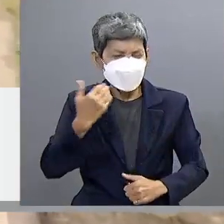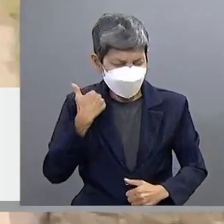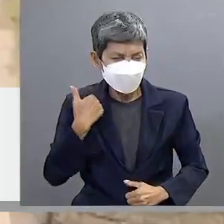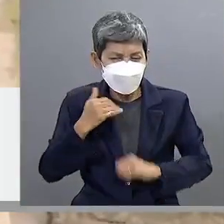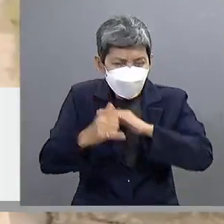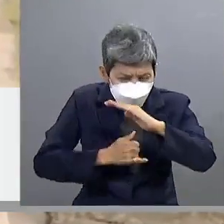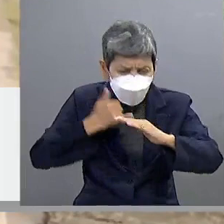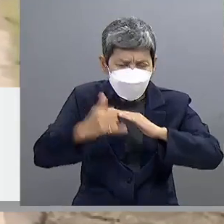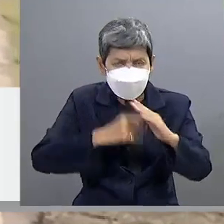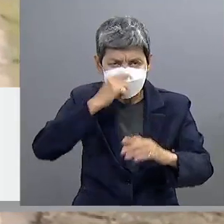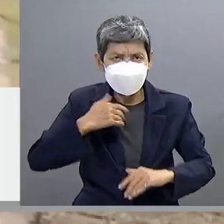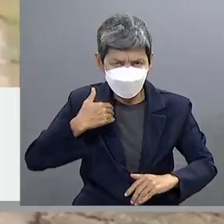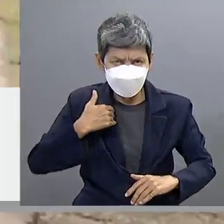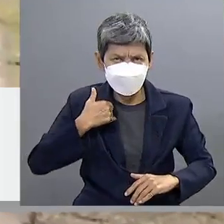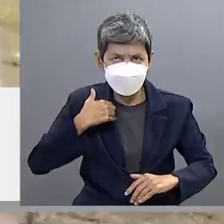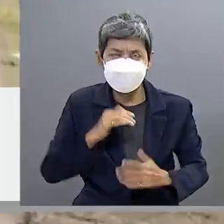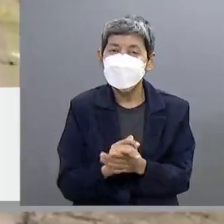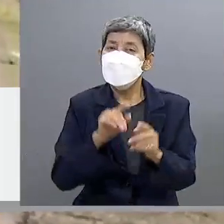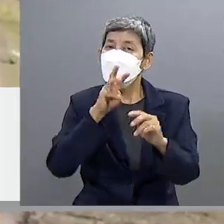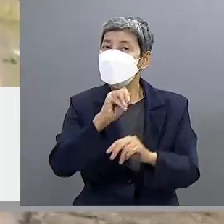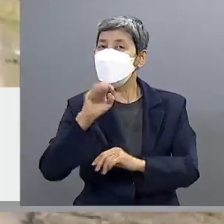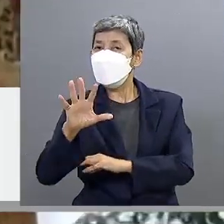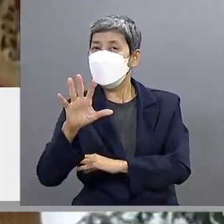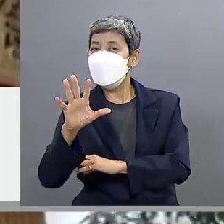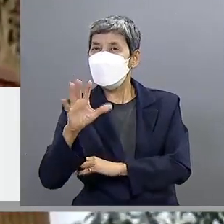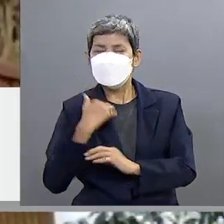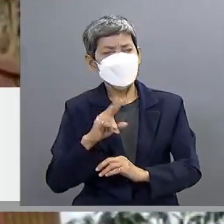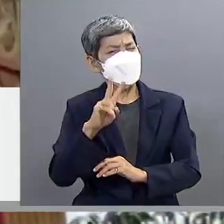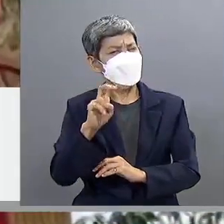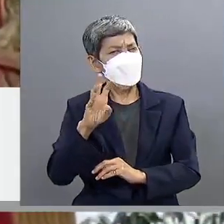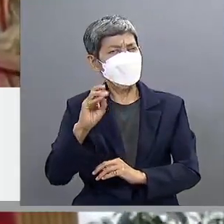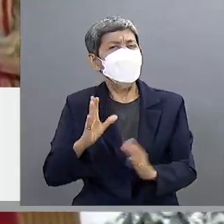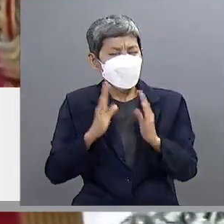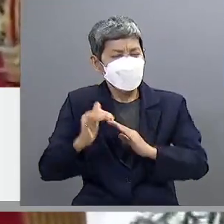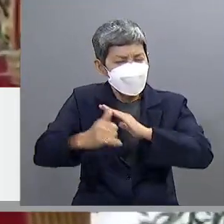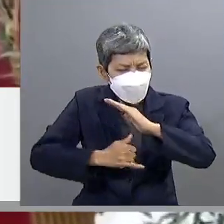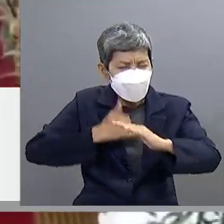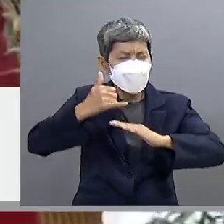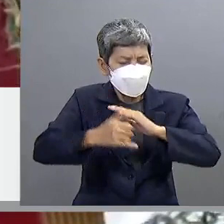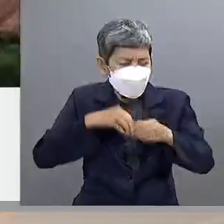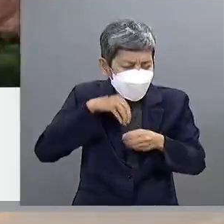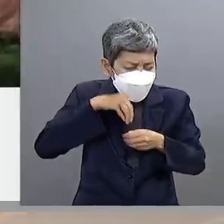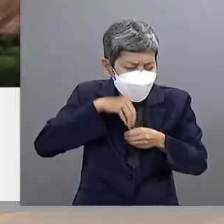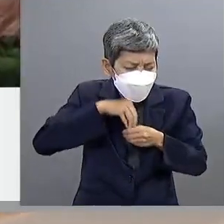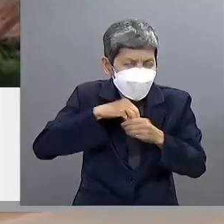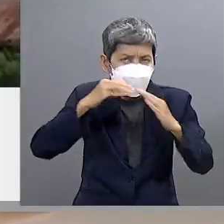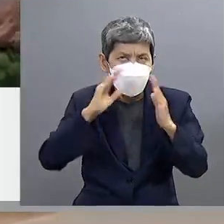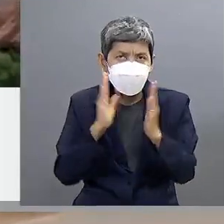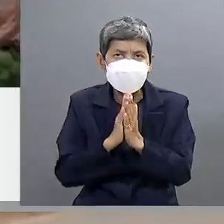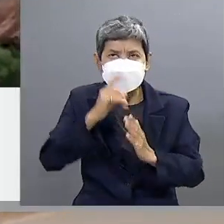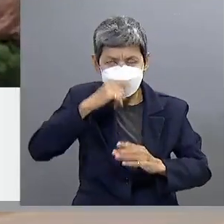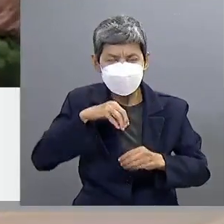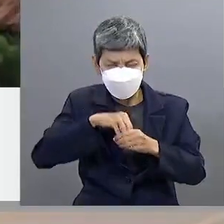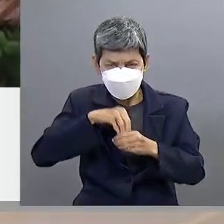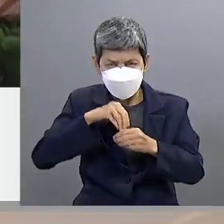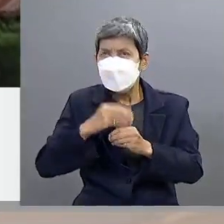รบที่บ้านหมื่นฤาชัยหมู่ที่ 5อีก 262คนน่ะที่ยังคงพักพิงอยู่ในวัดบ้านหมื่นฤาชัยเนื่อง